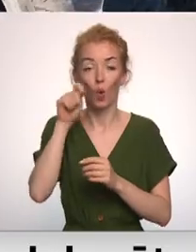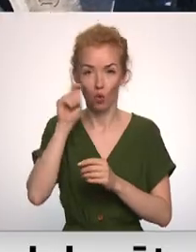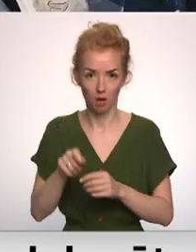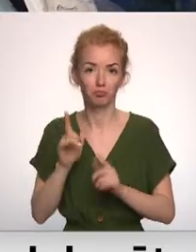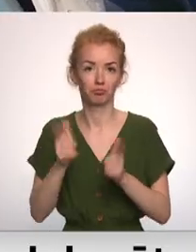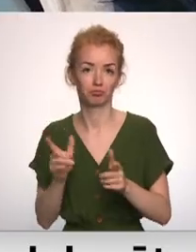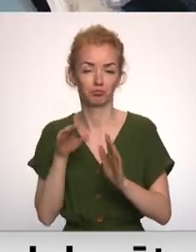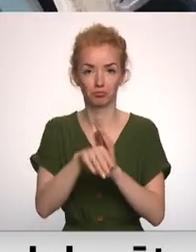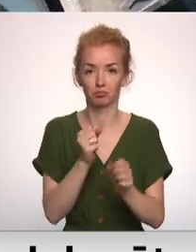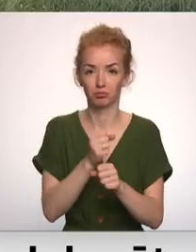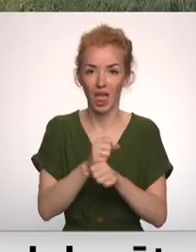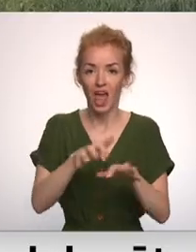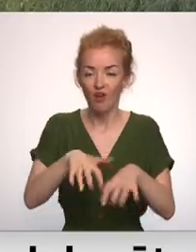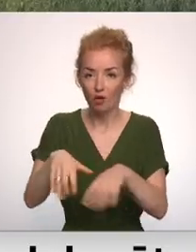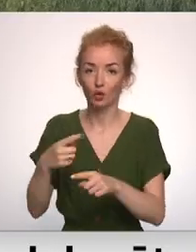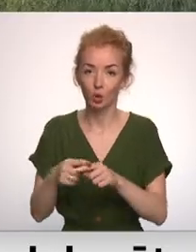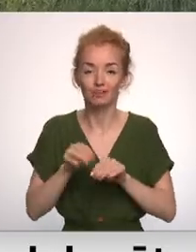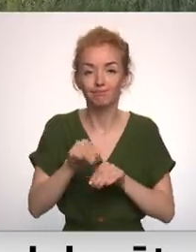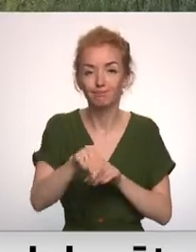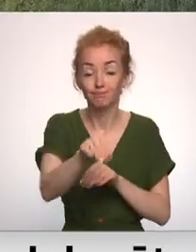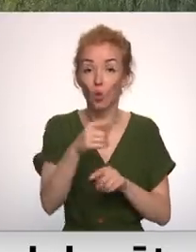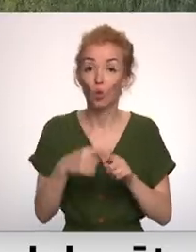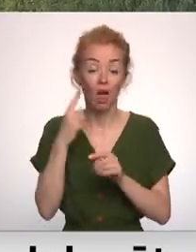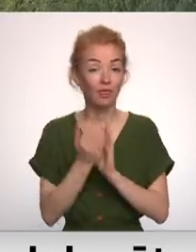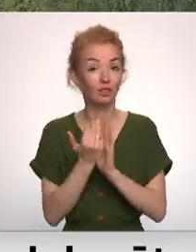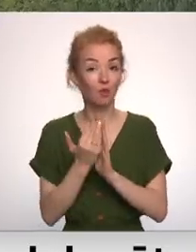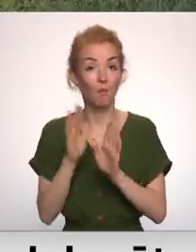palīdzējuši ravēšanā un stādījumu kopšanā, un atsauksmes par